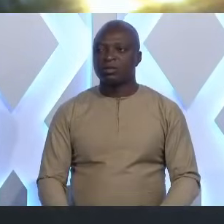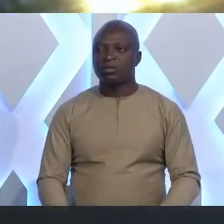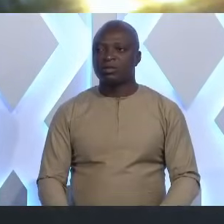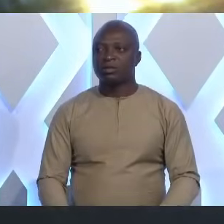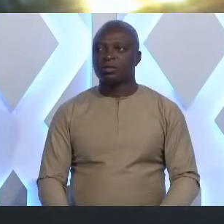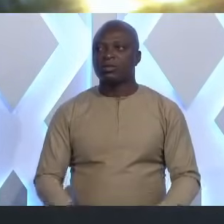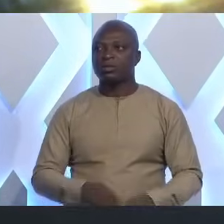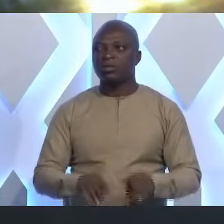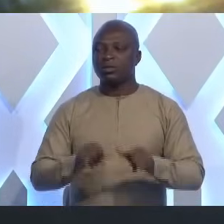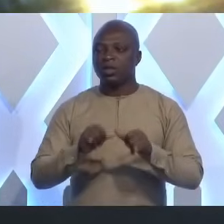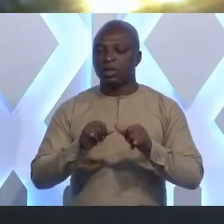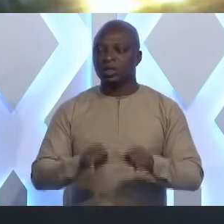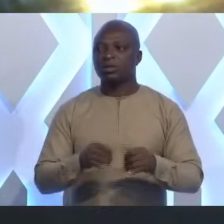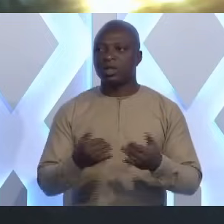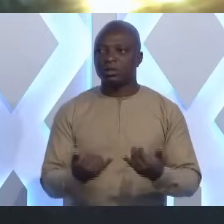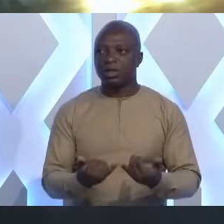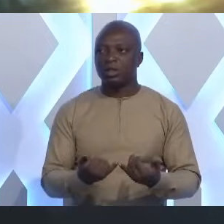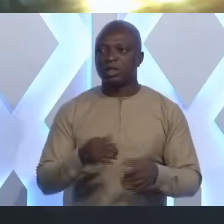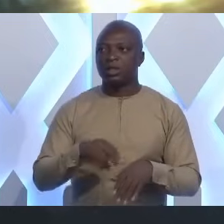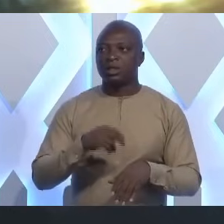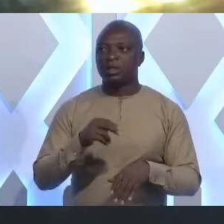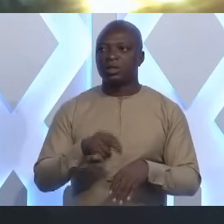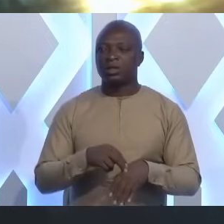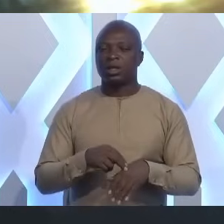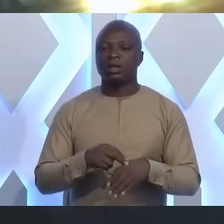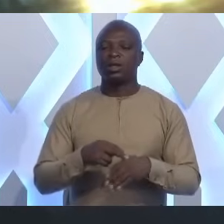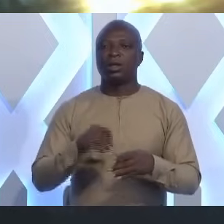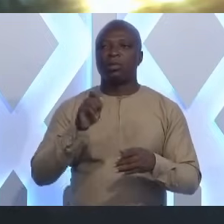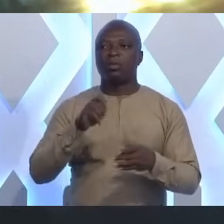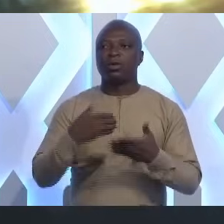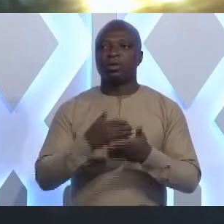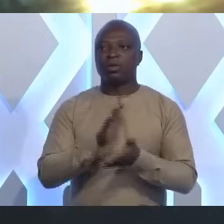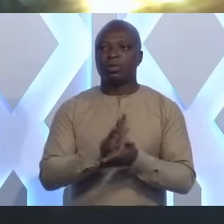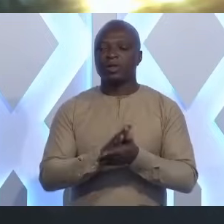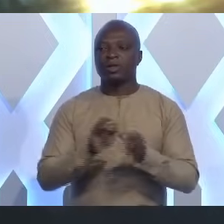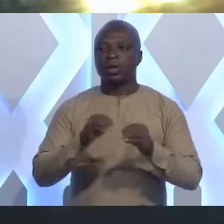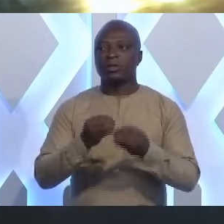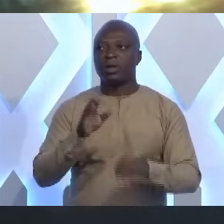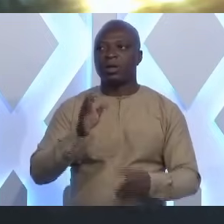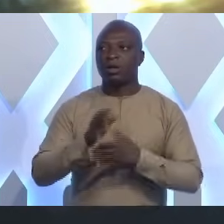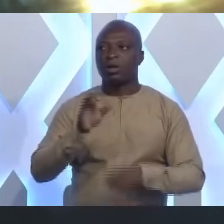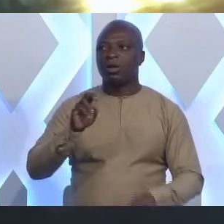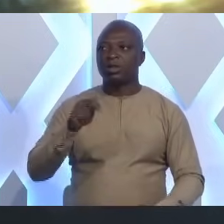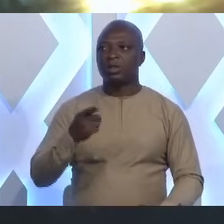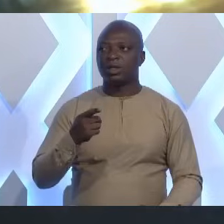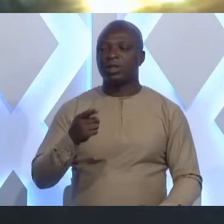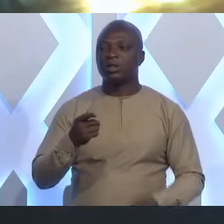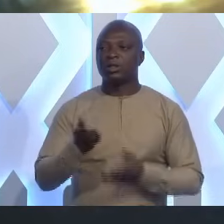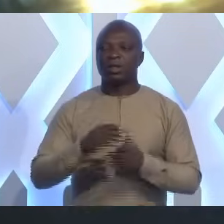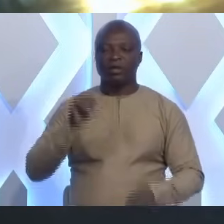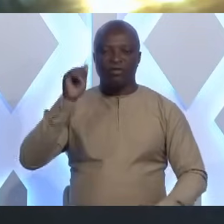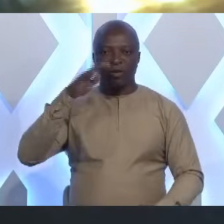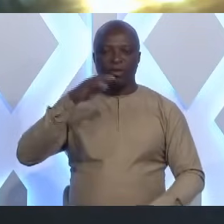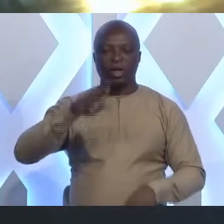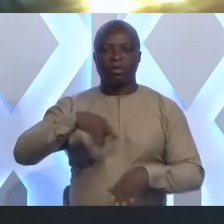Dans le reste de l'actualité nationale, point de presse organisé par l'ONG Les Amazones de la